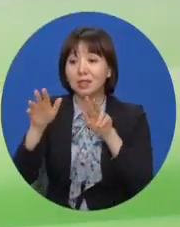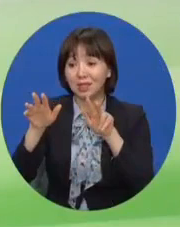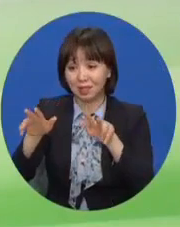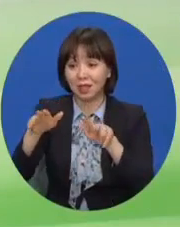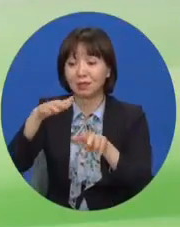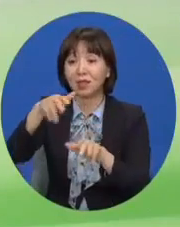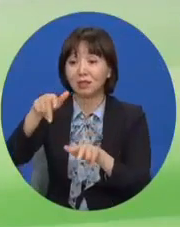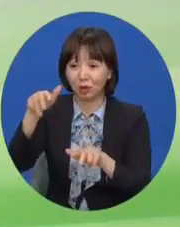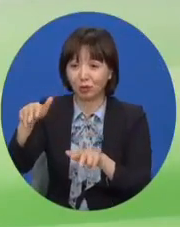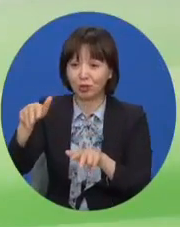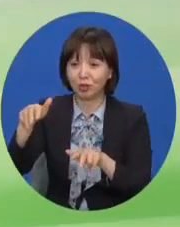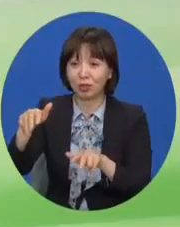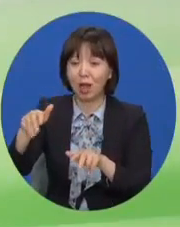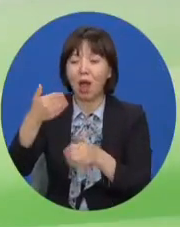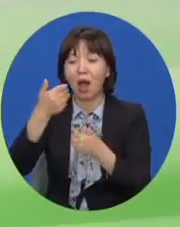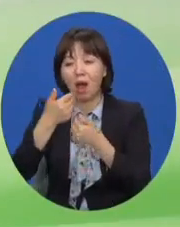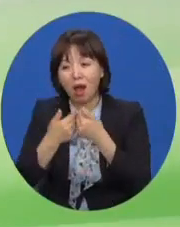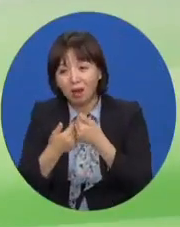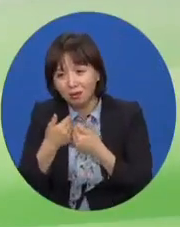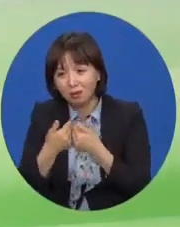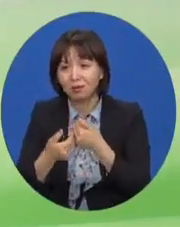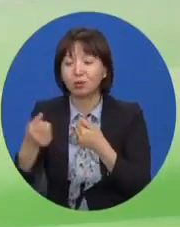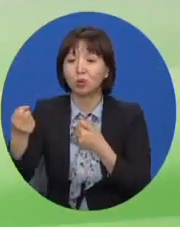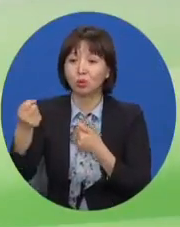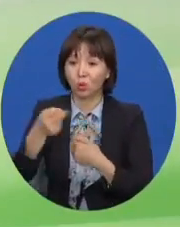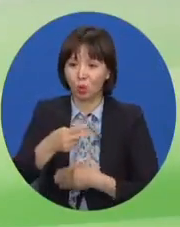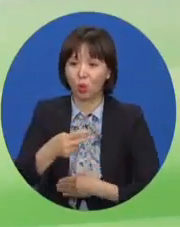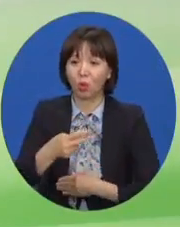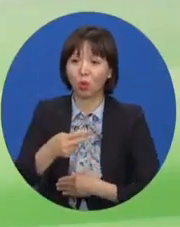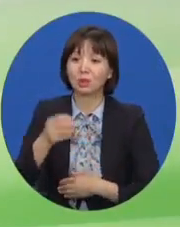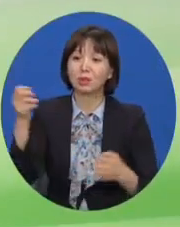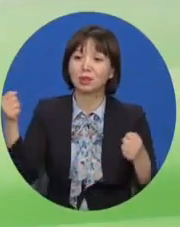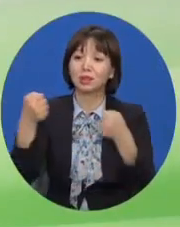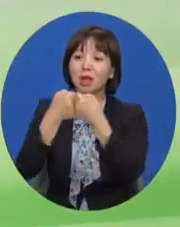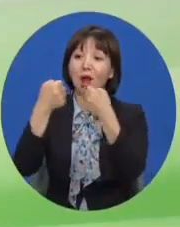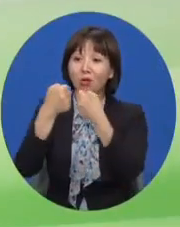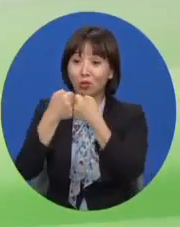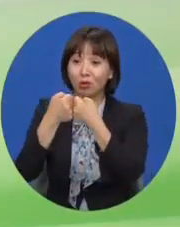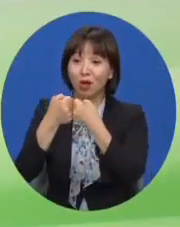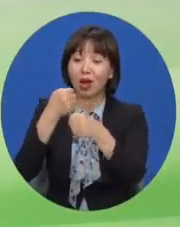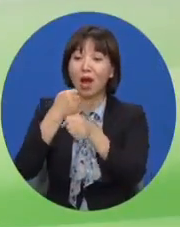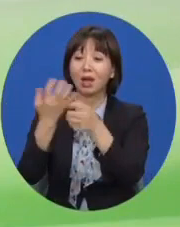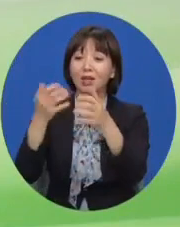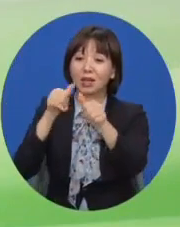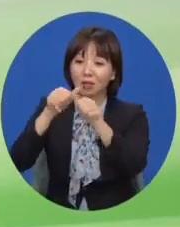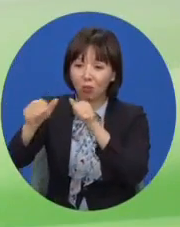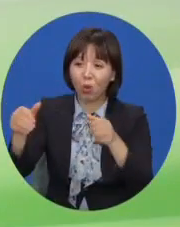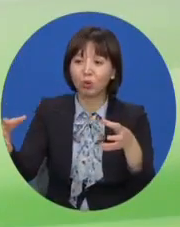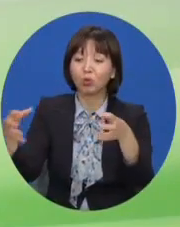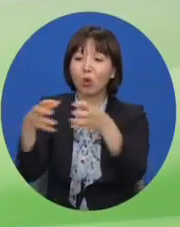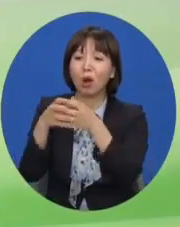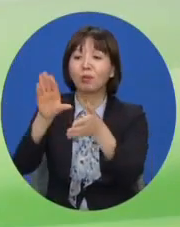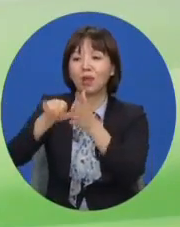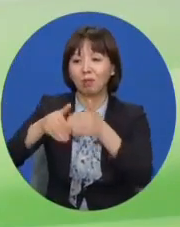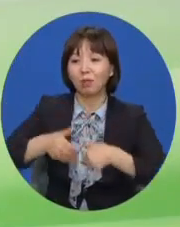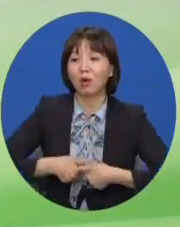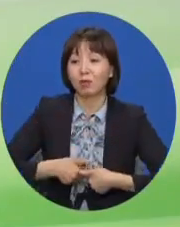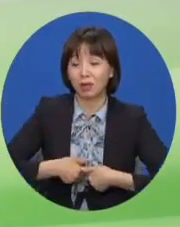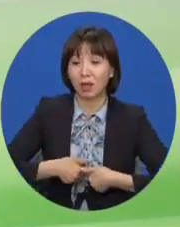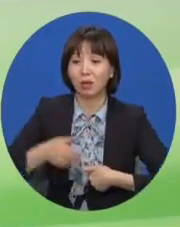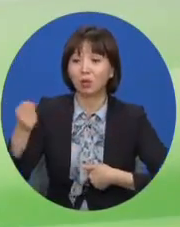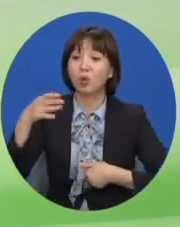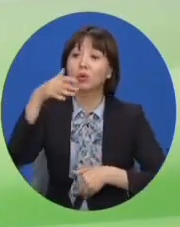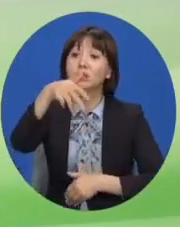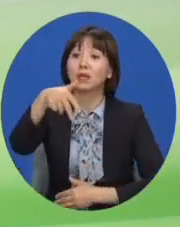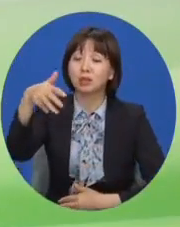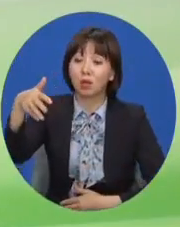제천에는 이제부터 갈등하고 그리고 싸우고 이런 일이 좀 극복되고 통합하는 시대가 되어야 합니다. 그리고